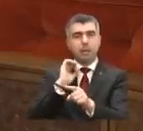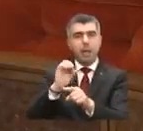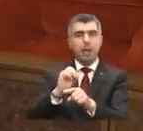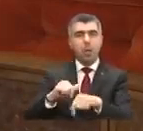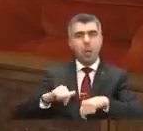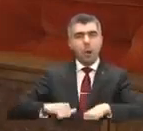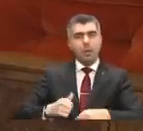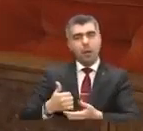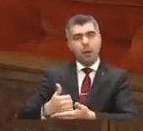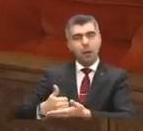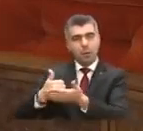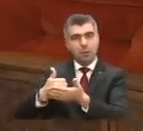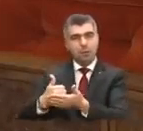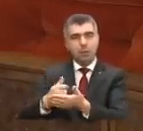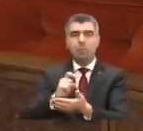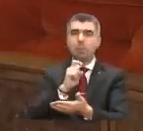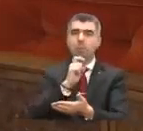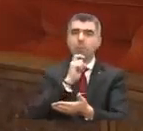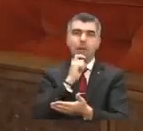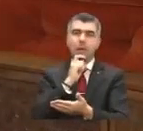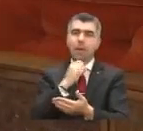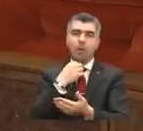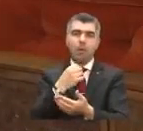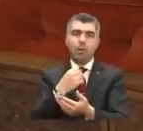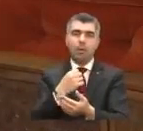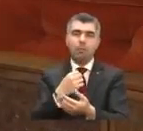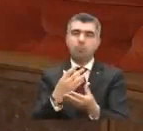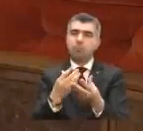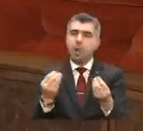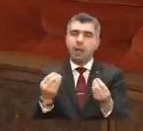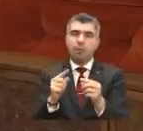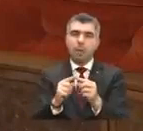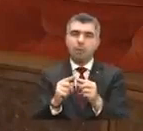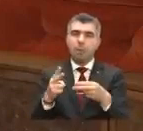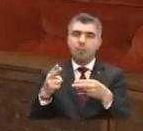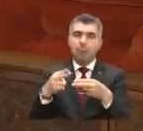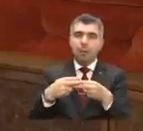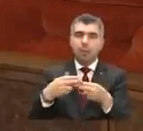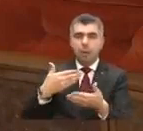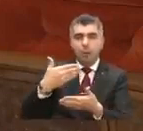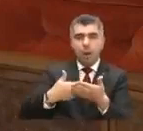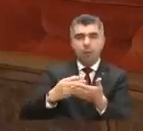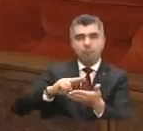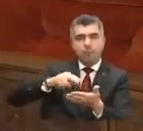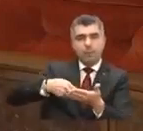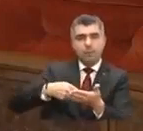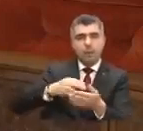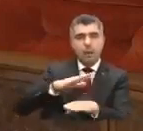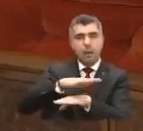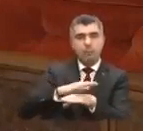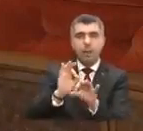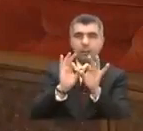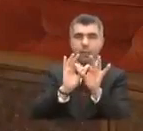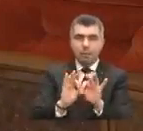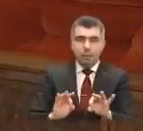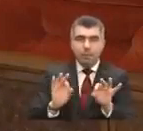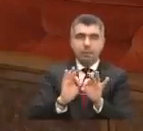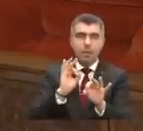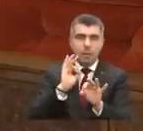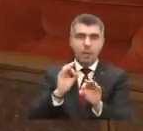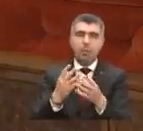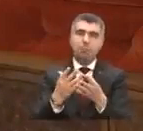هذا القطاع الذي لا زال يعاني من ظاهرة النقل غير المنظم والذي لا يوفر الشروط اللازمة للجودة